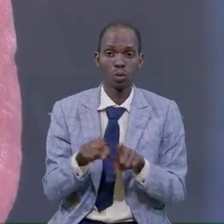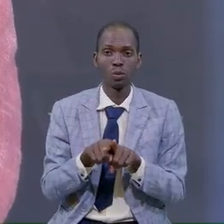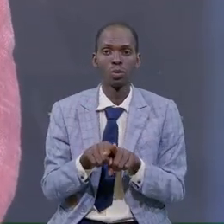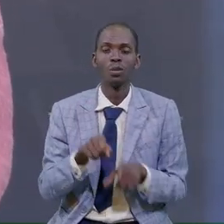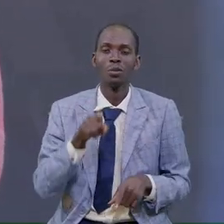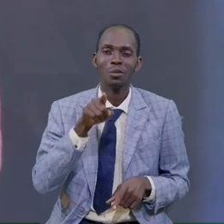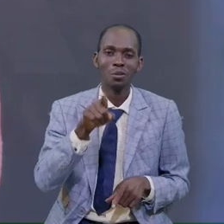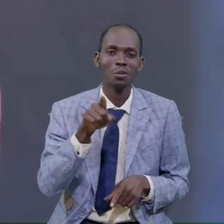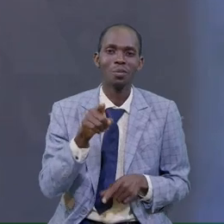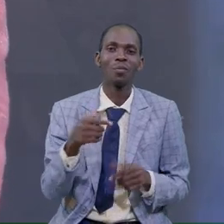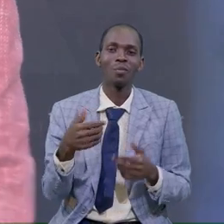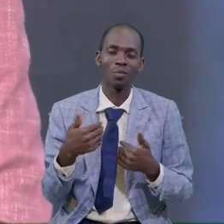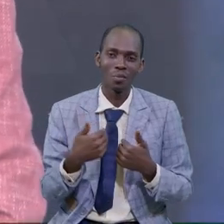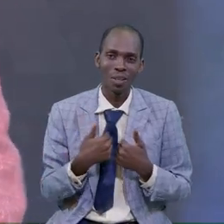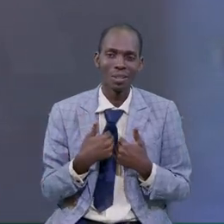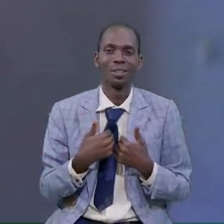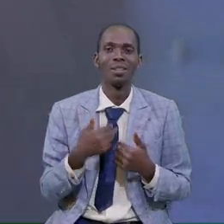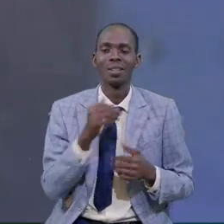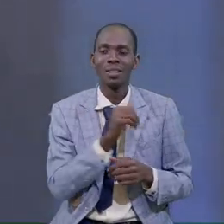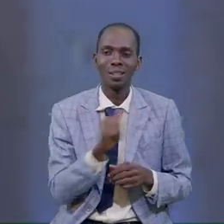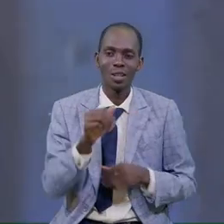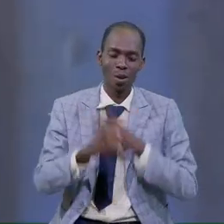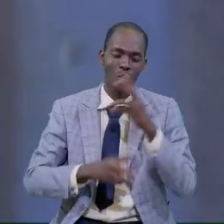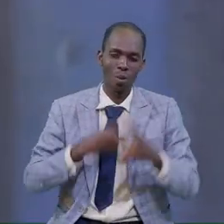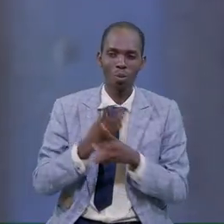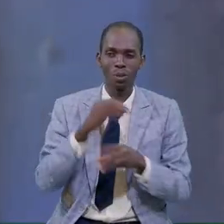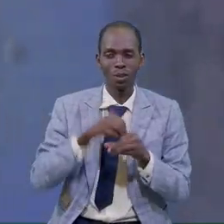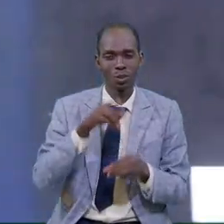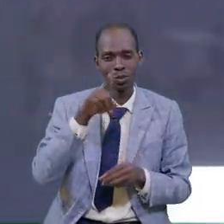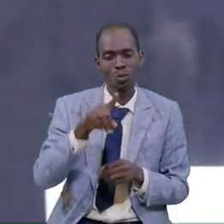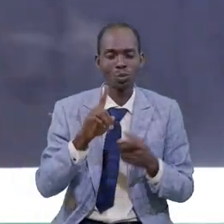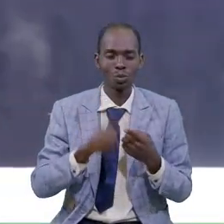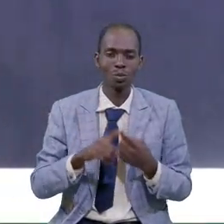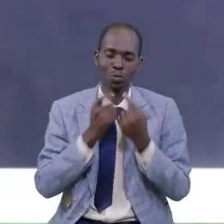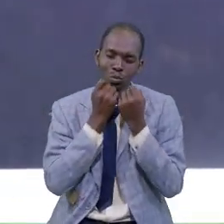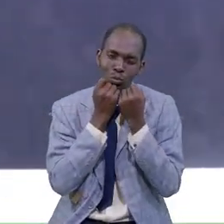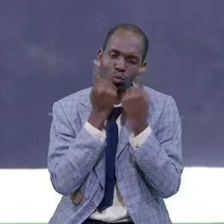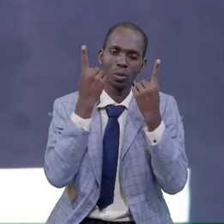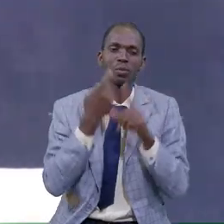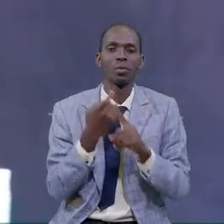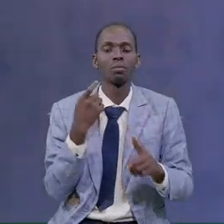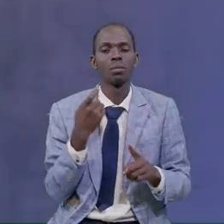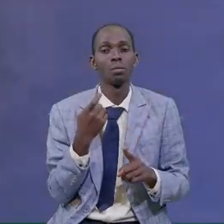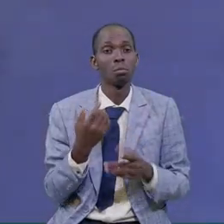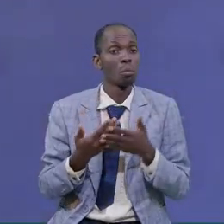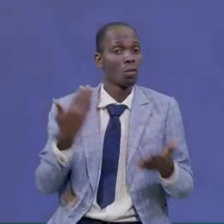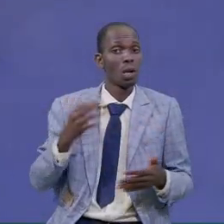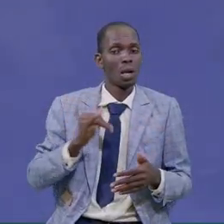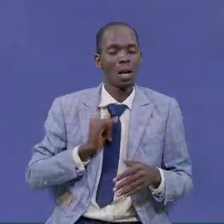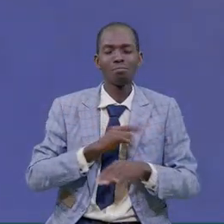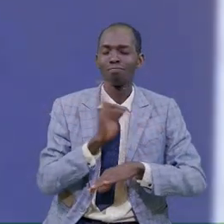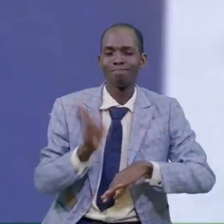avez un monde en toi, en vous à réveiller. Vous savez, je pensais,